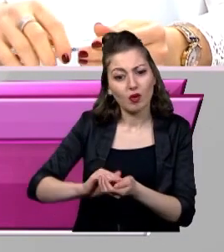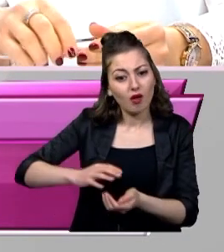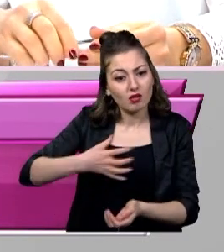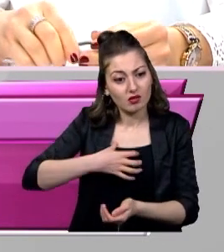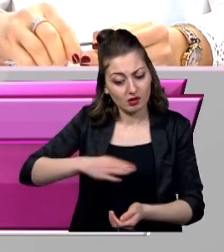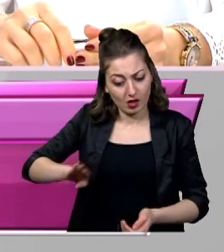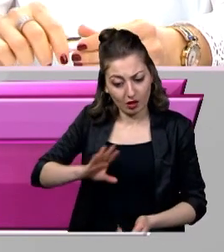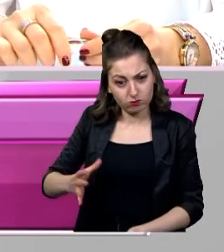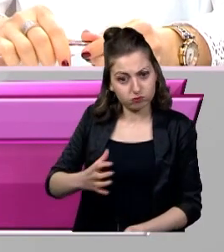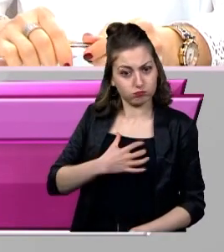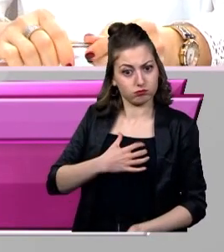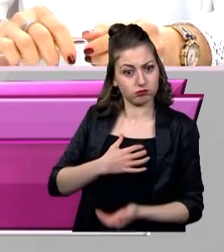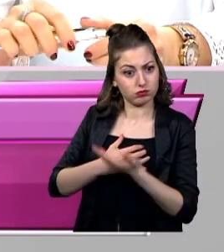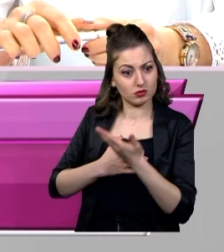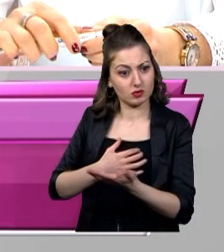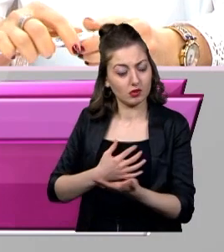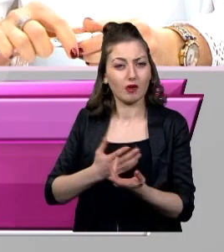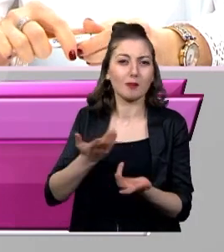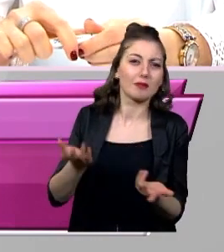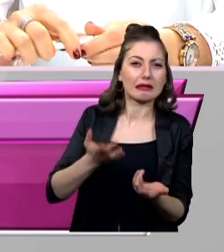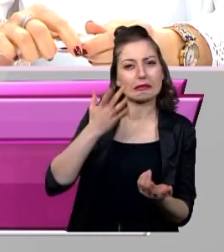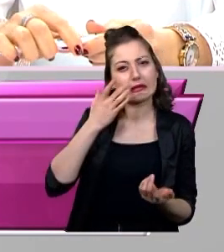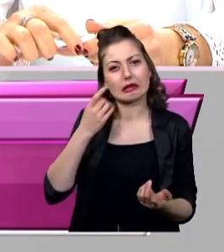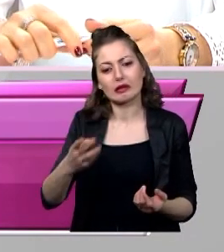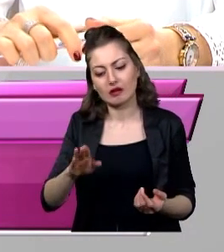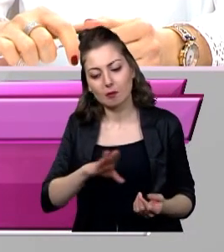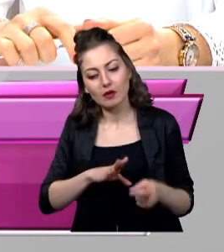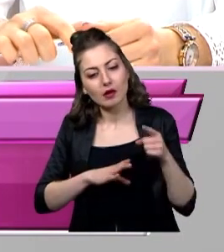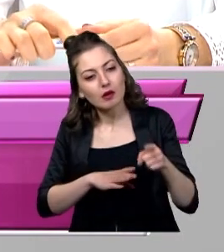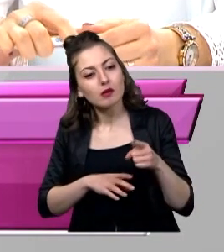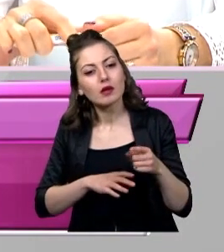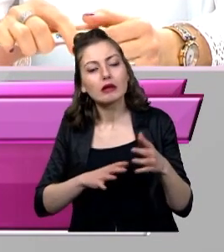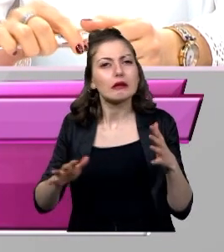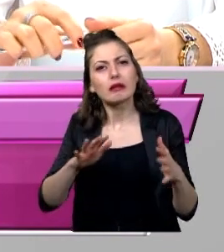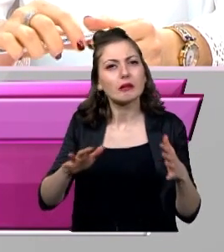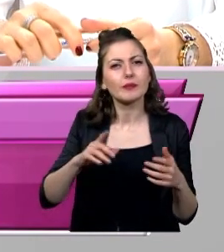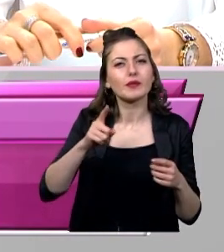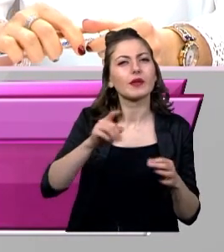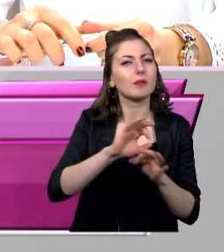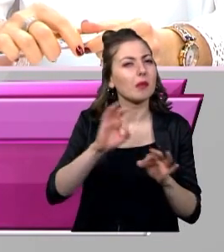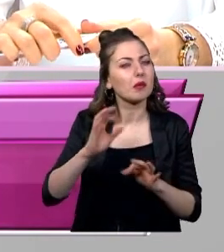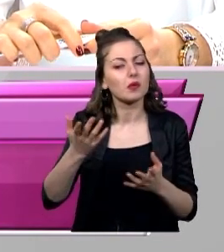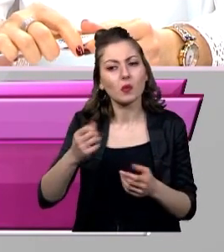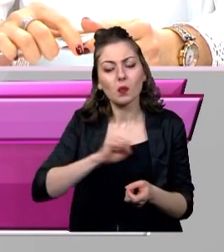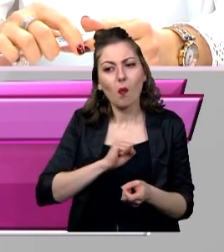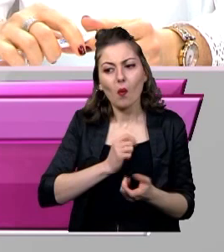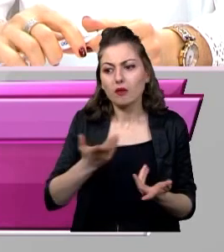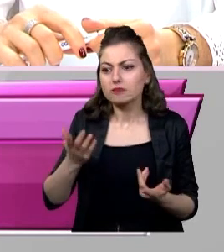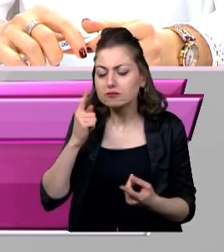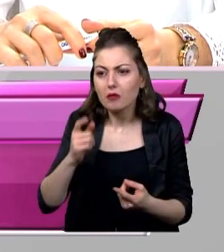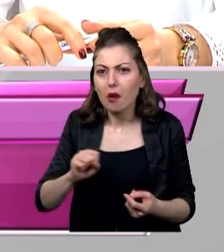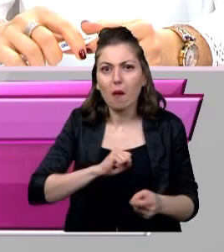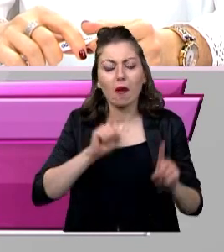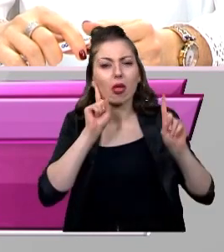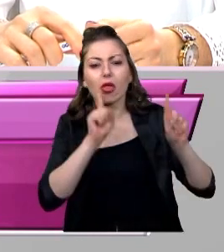kendi evladını zaten artık belki anne-babaların bu noktada içinde titriyor dur çocuğu vereceği tepkiden korkuyorlar dır